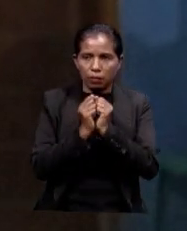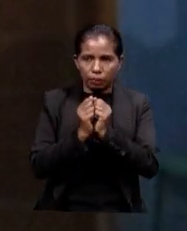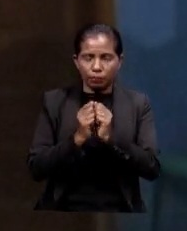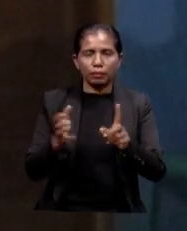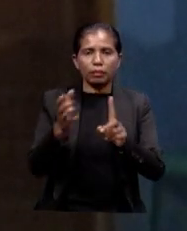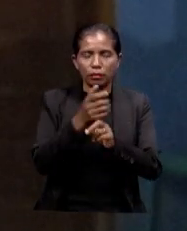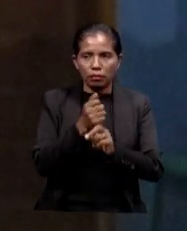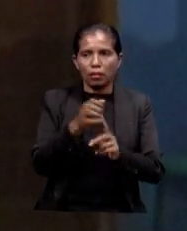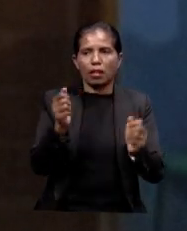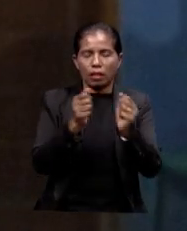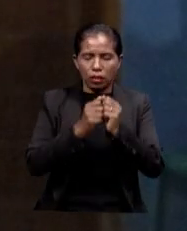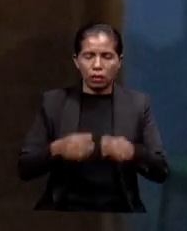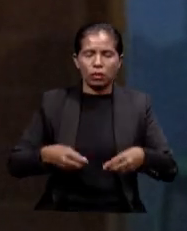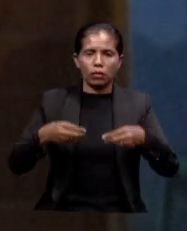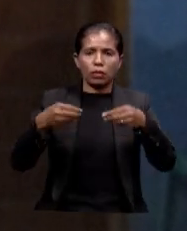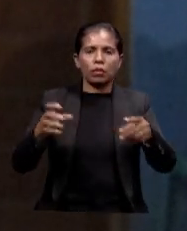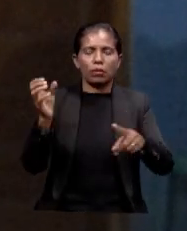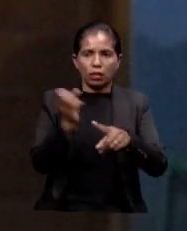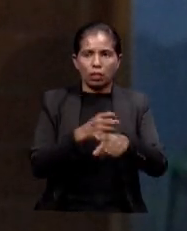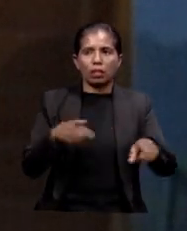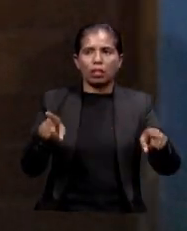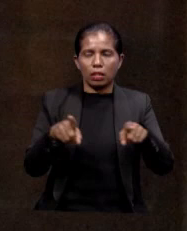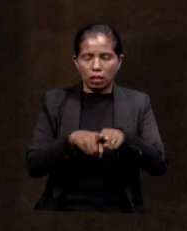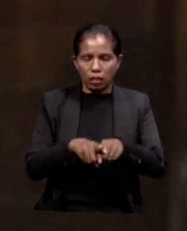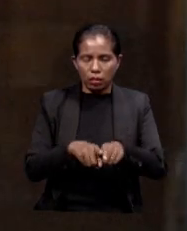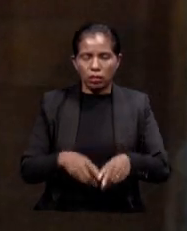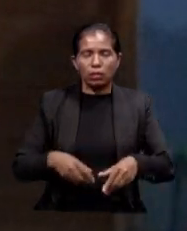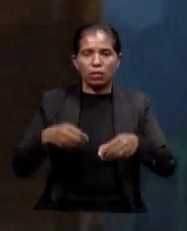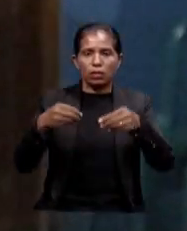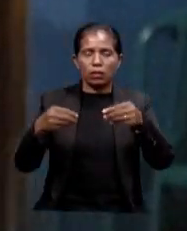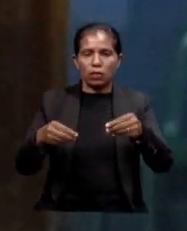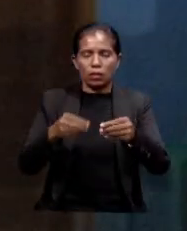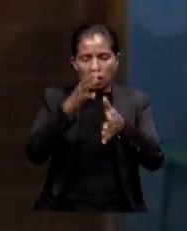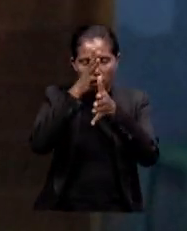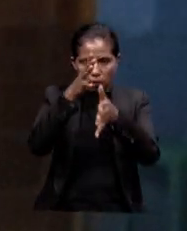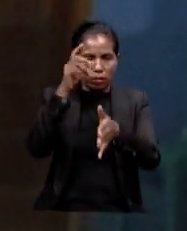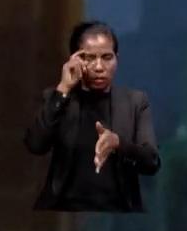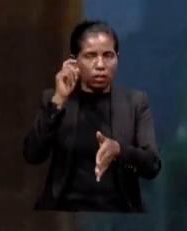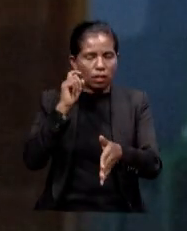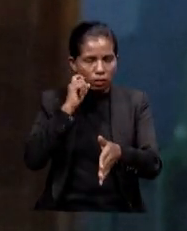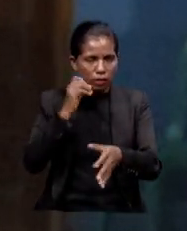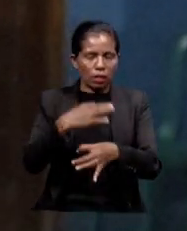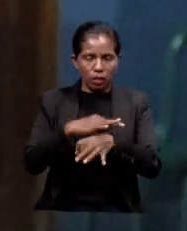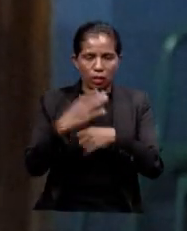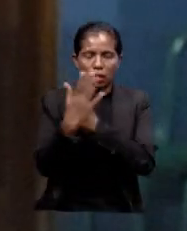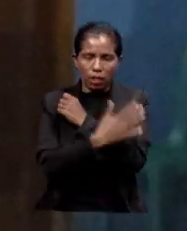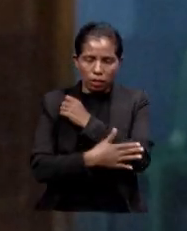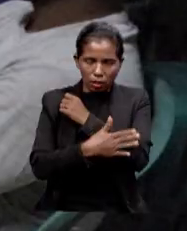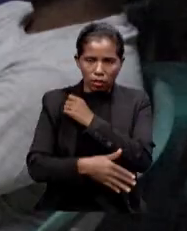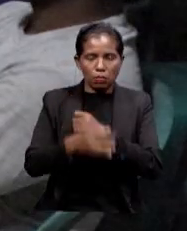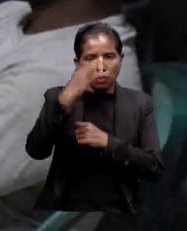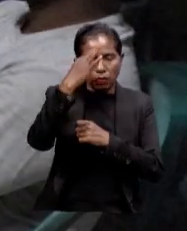di oportunidad di ane ba fale abonan o di hadia raine ba oe bobia.